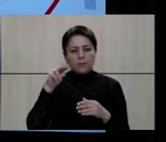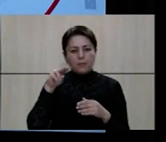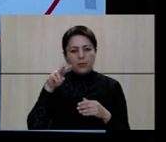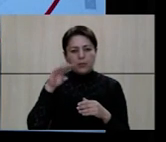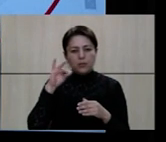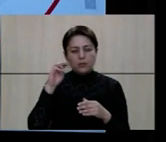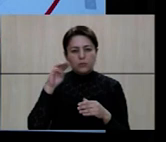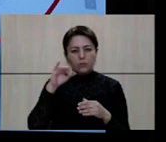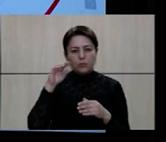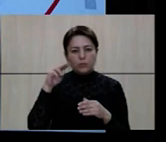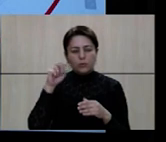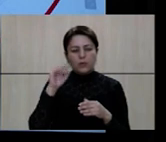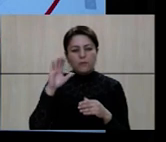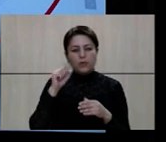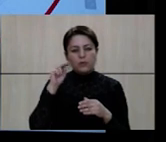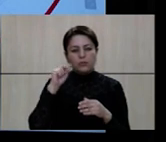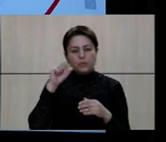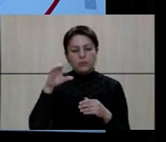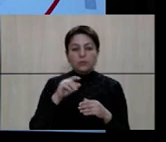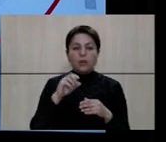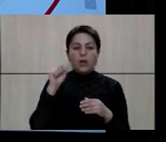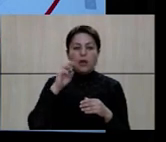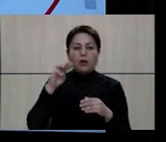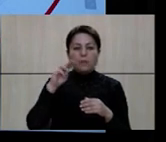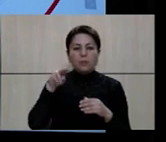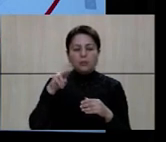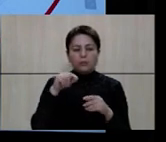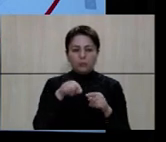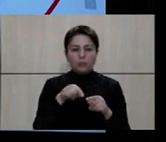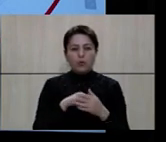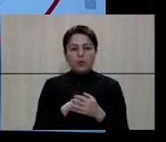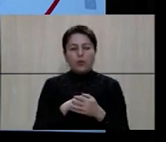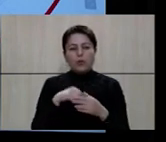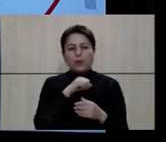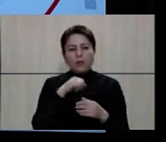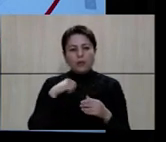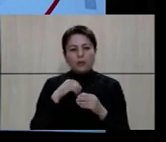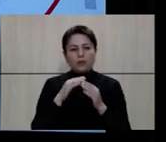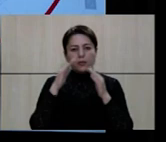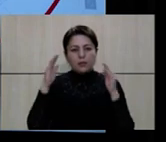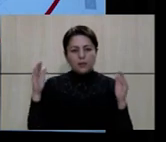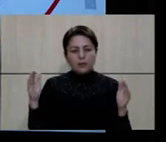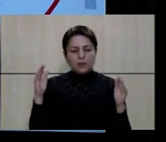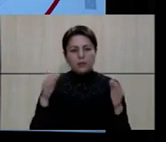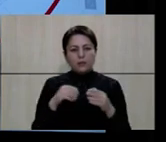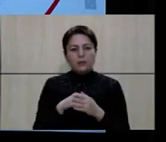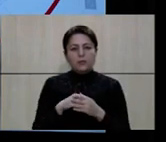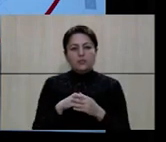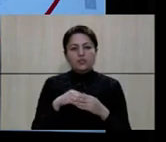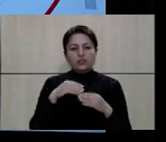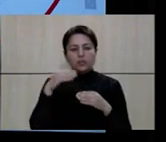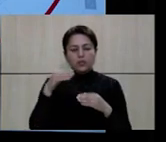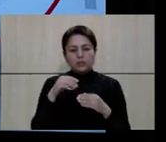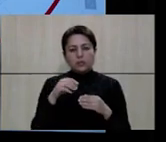Amplituda va chastota. Amplituda bu nima edi? Amplituda bu eng katta chetlashishga amplituda deb